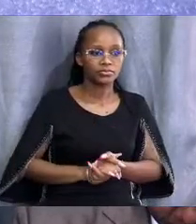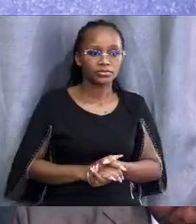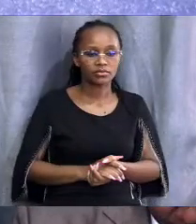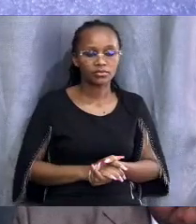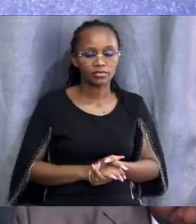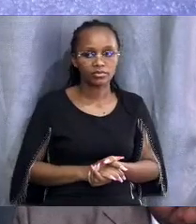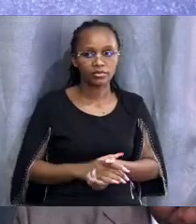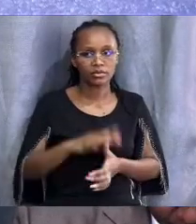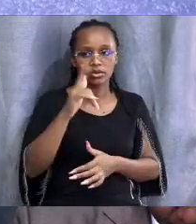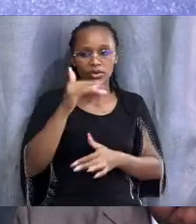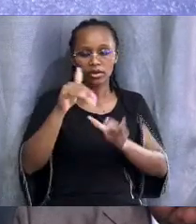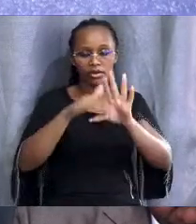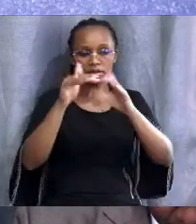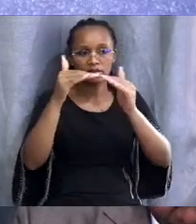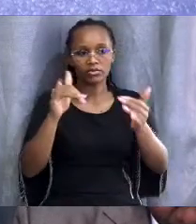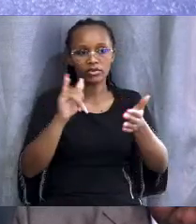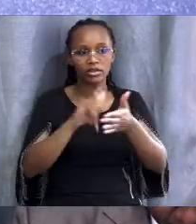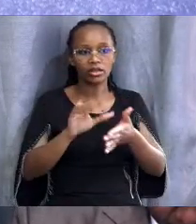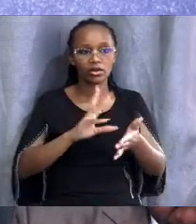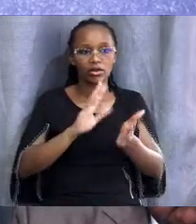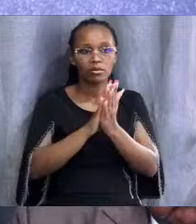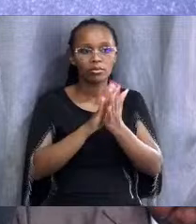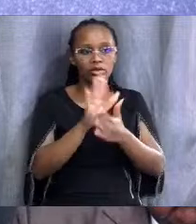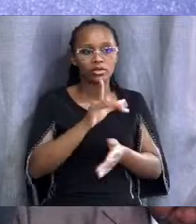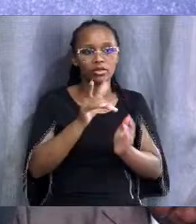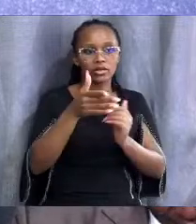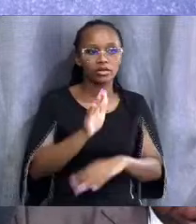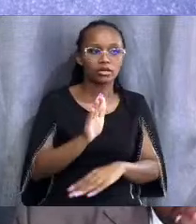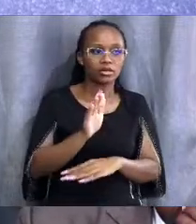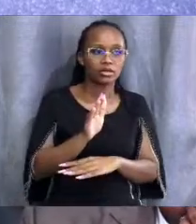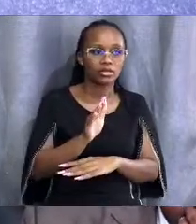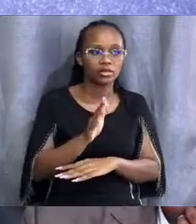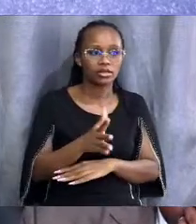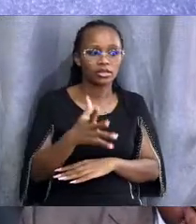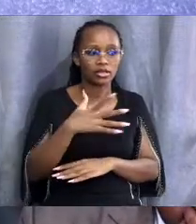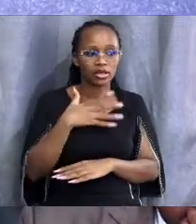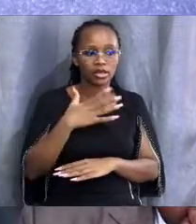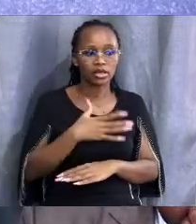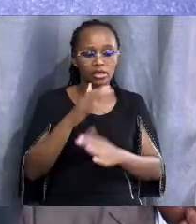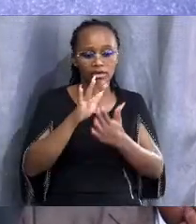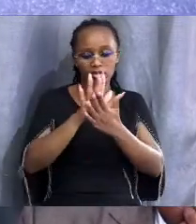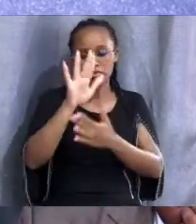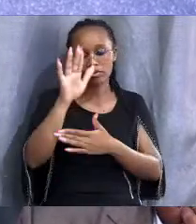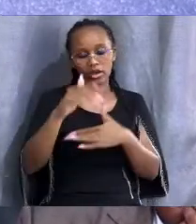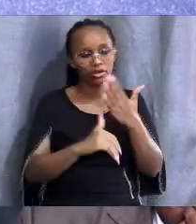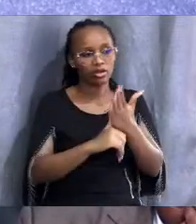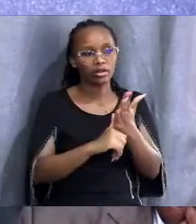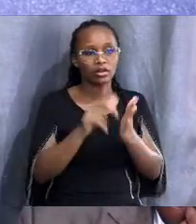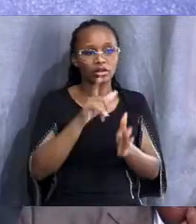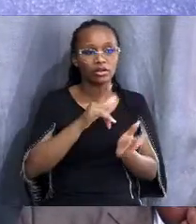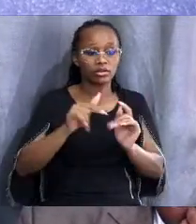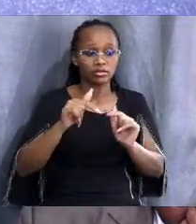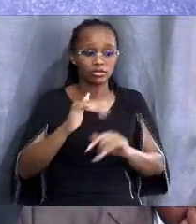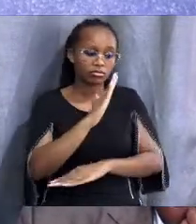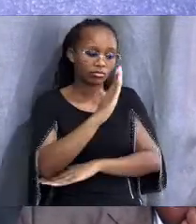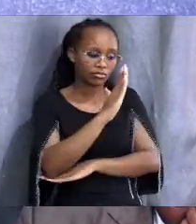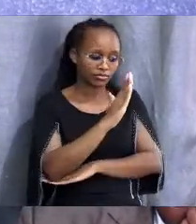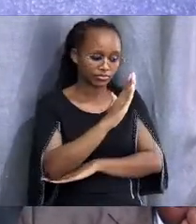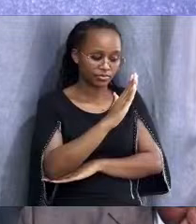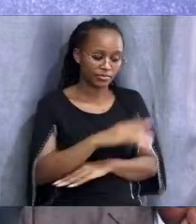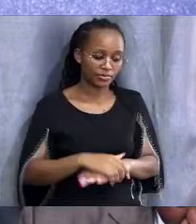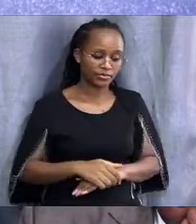wewe uriye binguni tunakusifu na kulisujudu jina lako adhuhuri ya siku ya